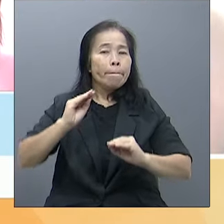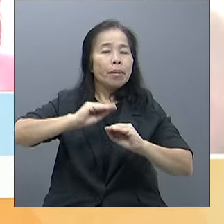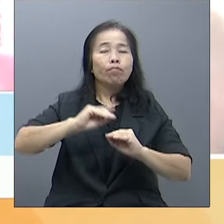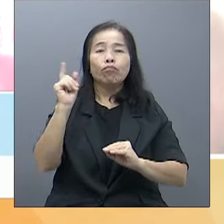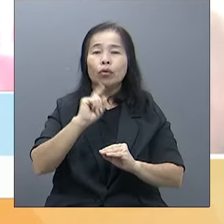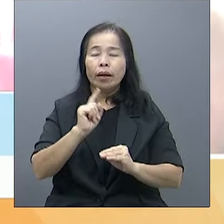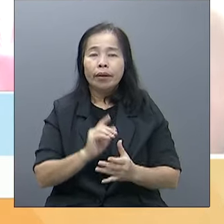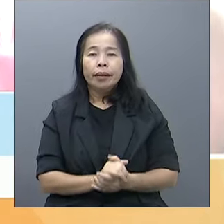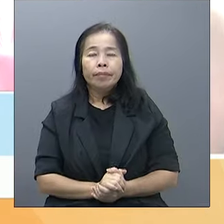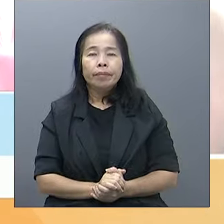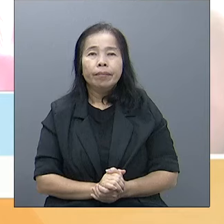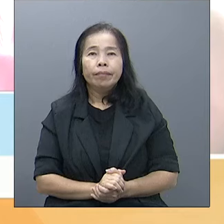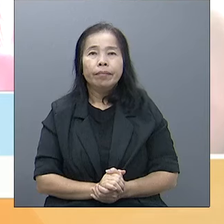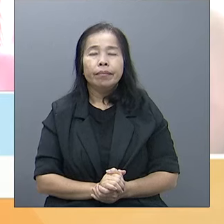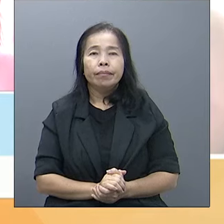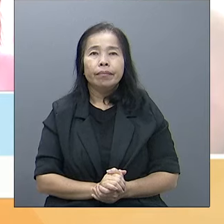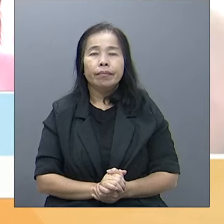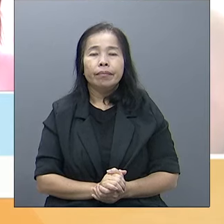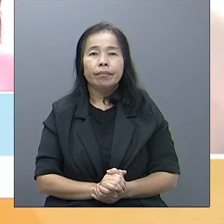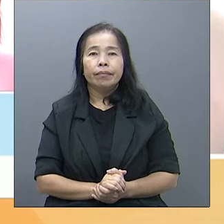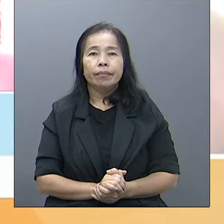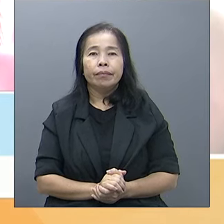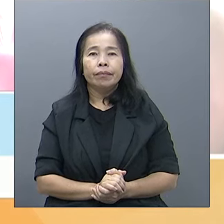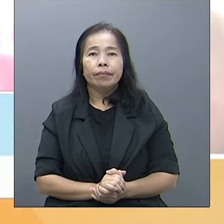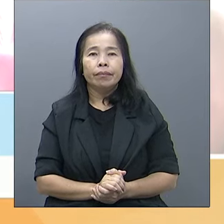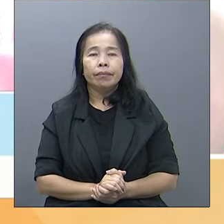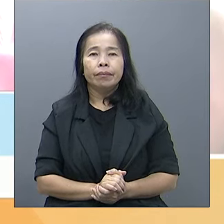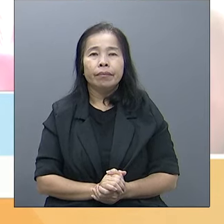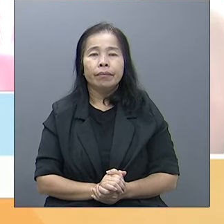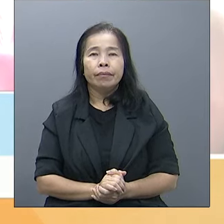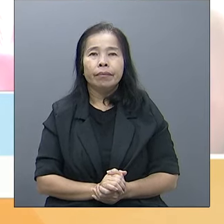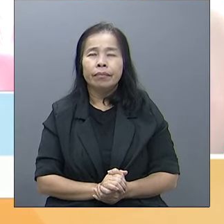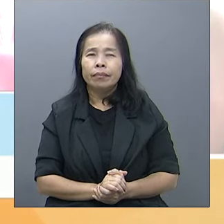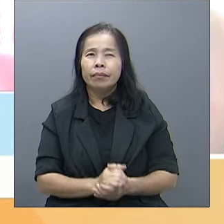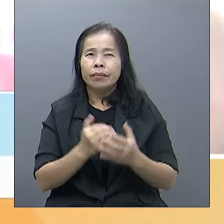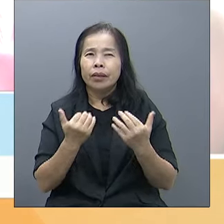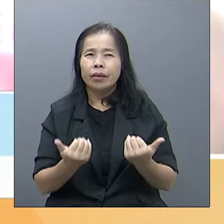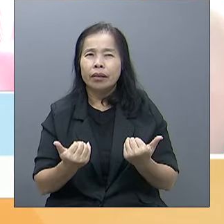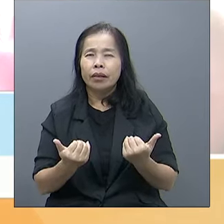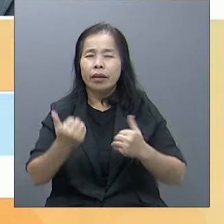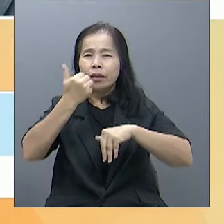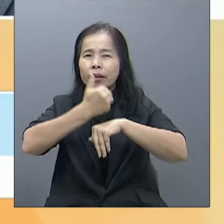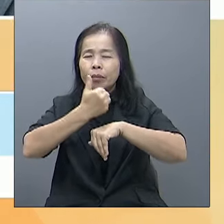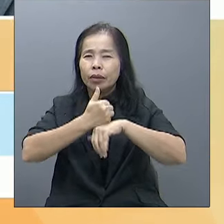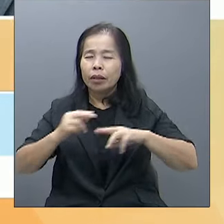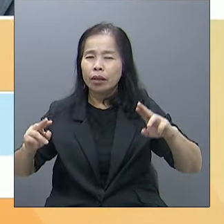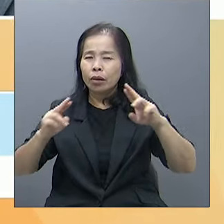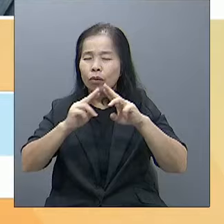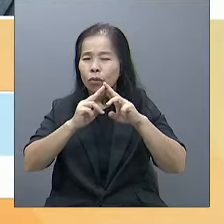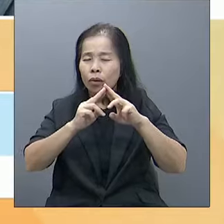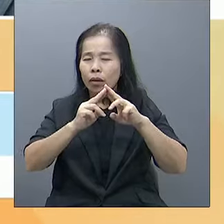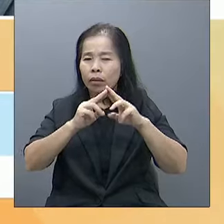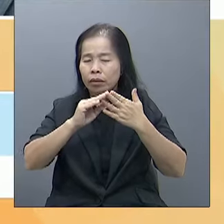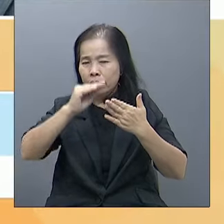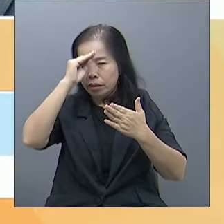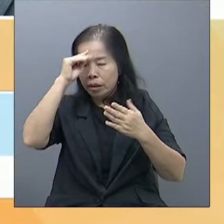างคะ คือตอนนี้เนี่ยได้มีคำสั่งจากท่านรัฐมนตรีเนา ะ ว่าการทัศนศึกษ